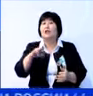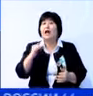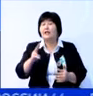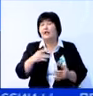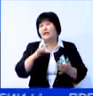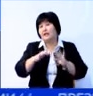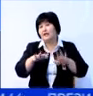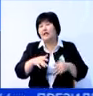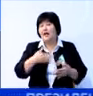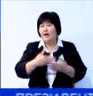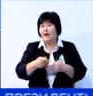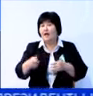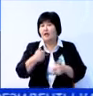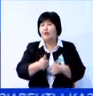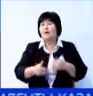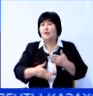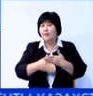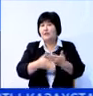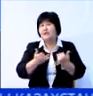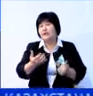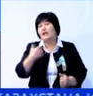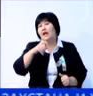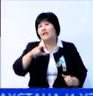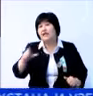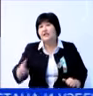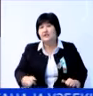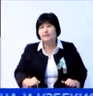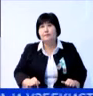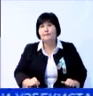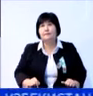Инициатива областного акимата нашла горячую поддержку среди кызылординцев.